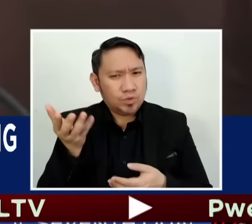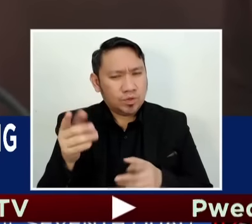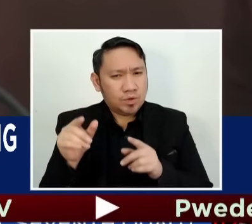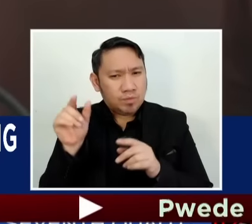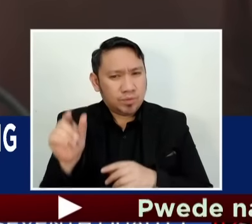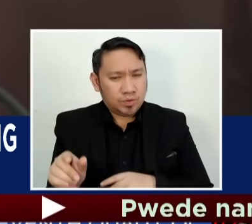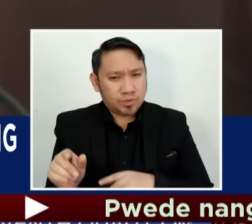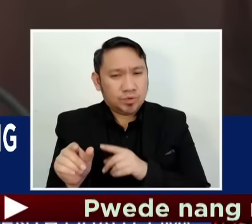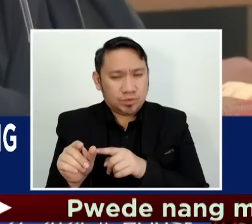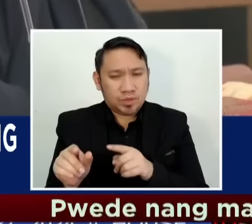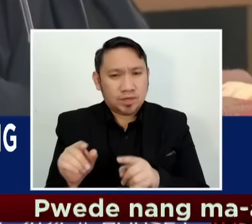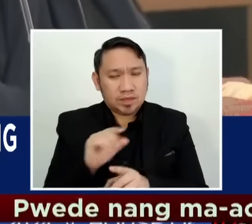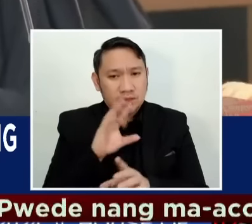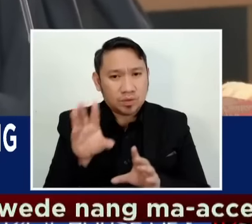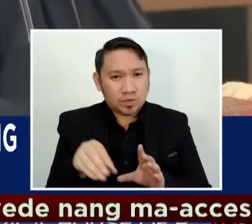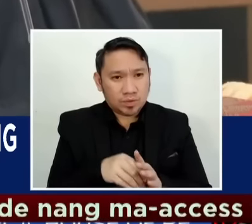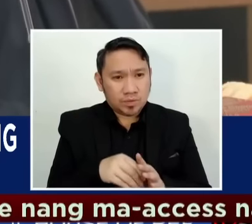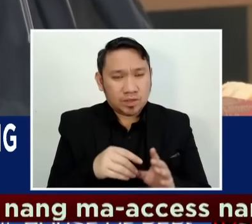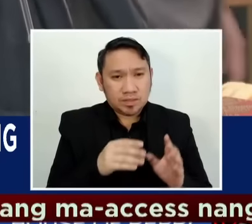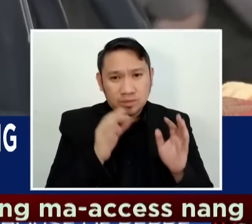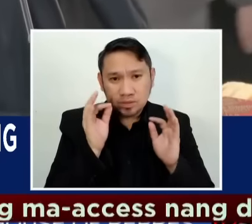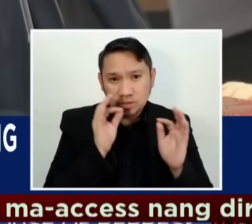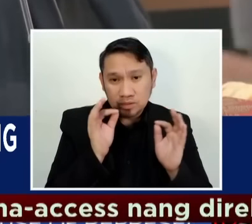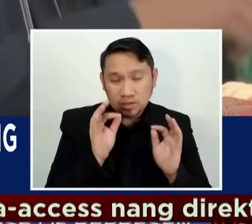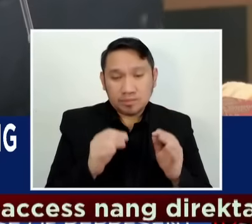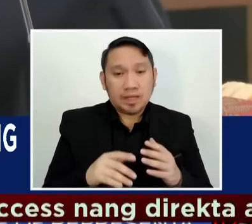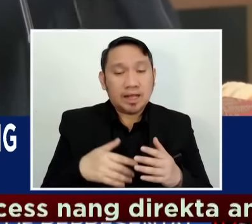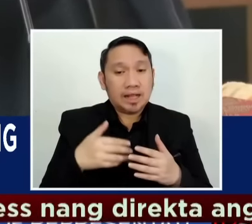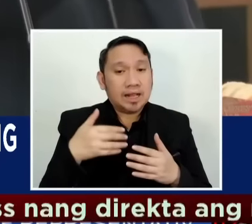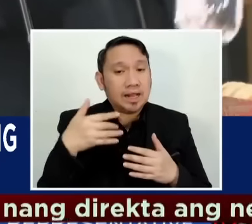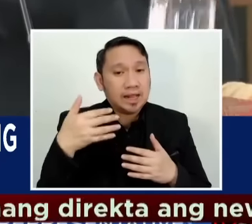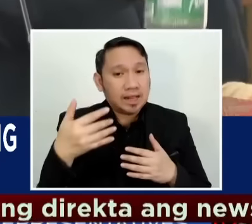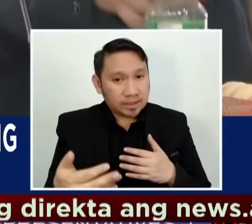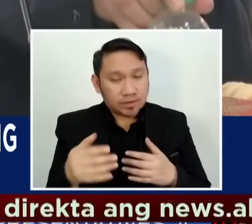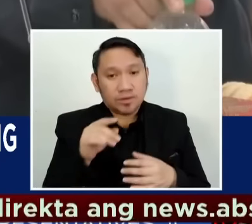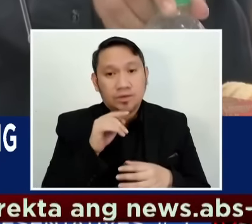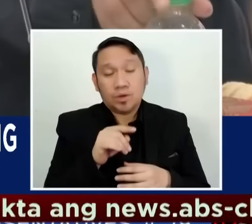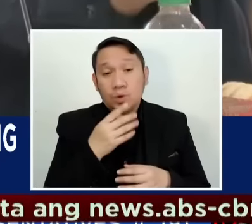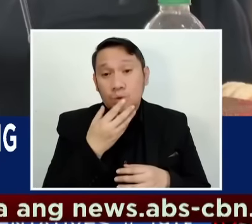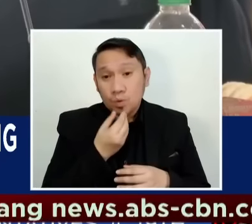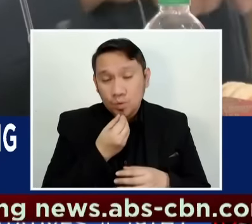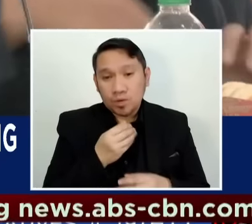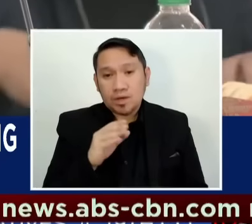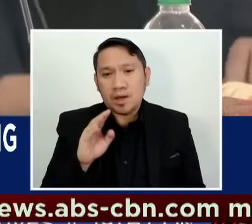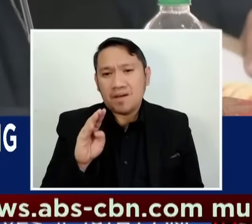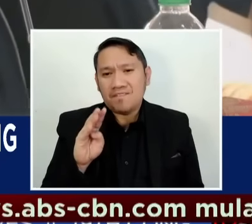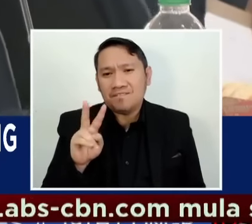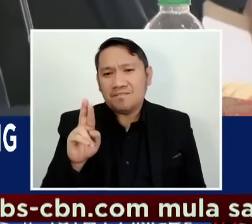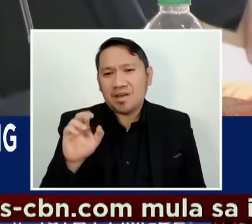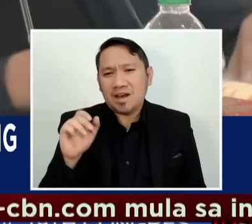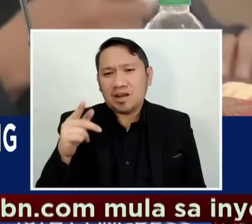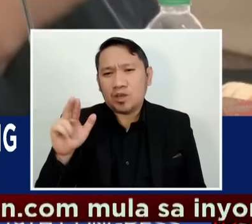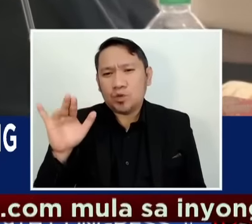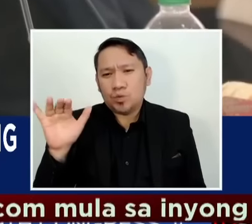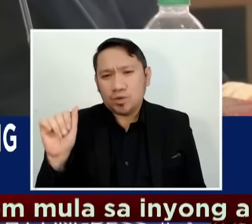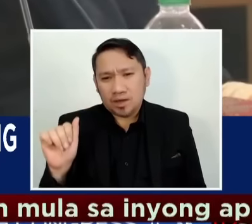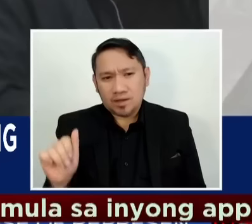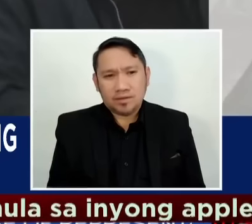pinaghihinalaang sangkot sa ilegal na droga. Kalaunan, nalaman niyang ang tinutukoy ay si Barayuga.